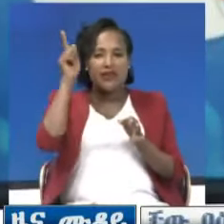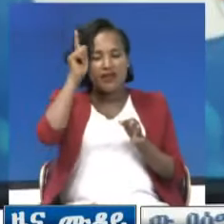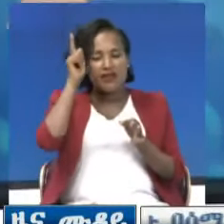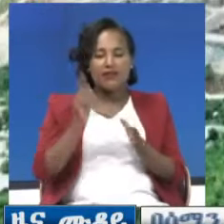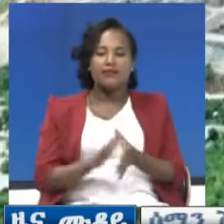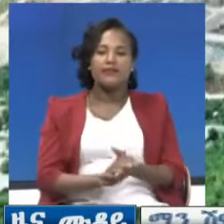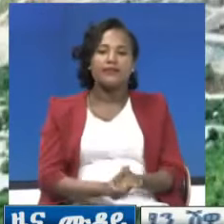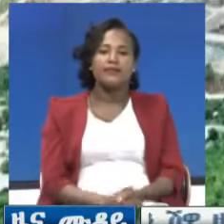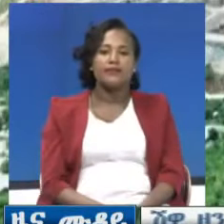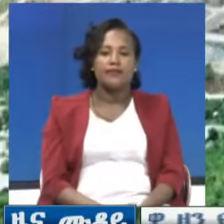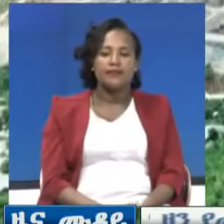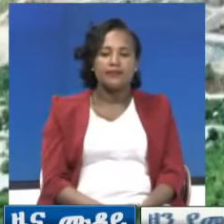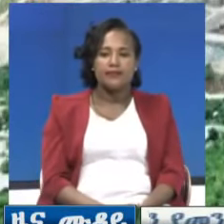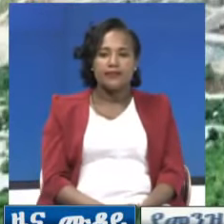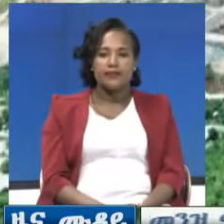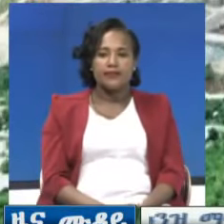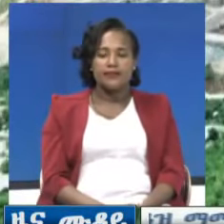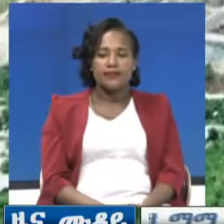አላት።